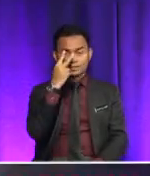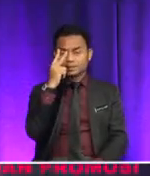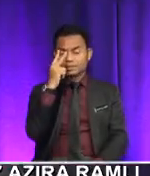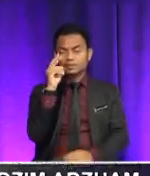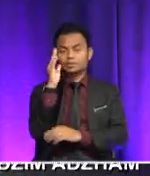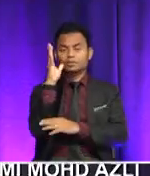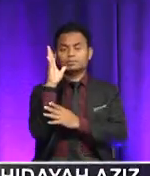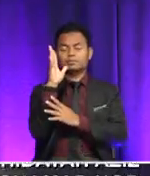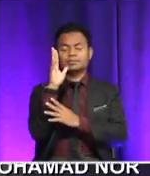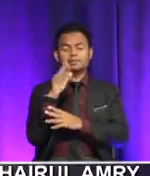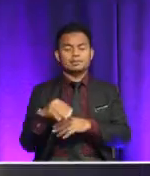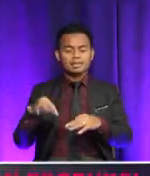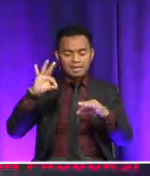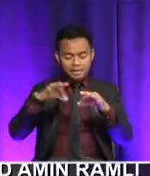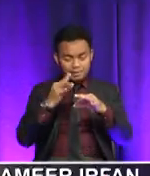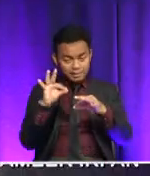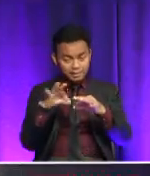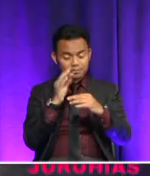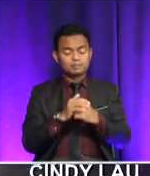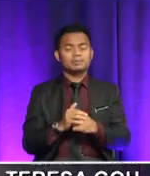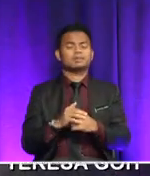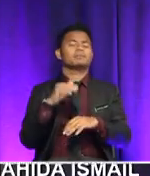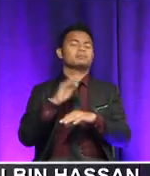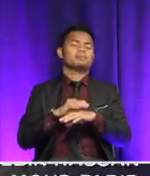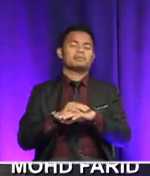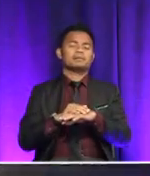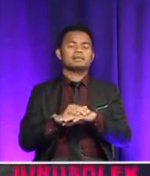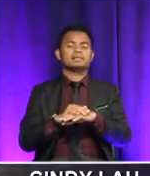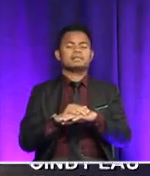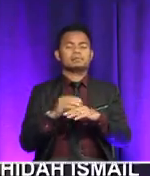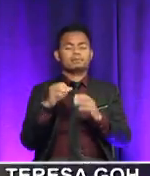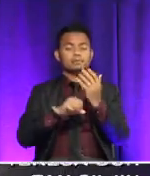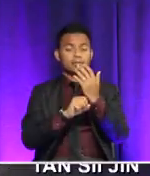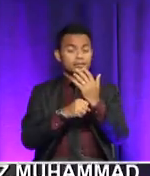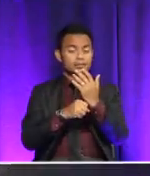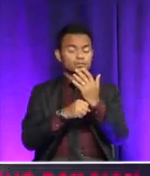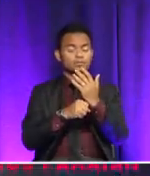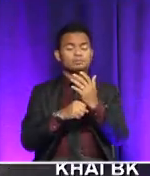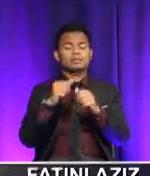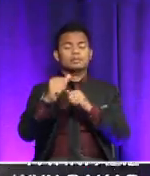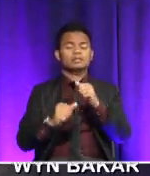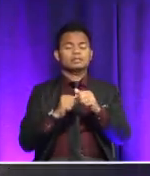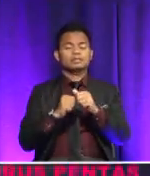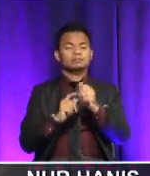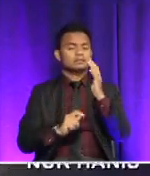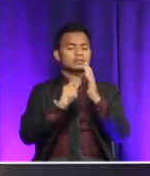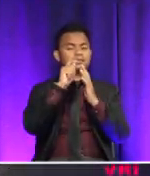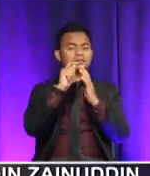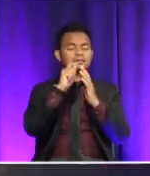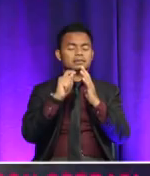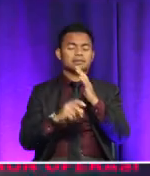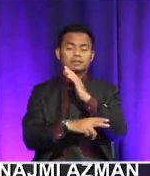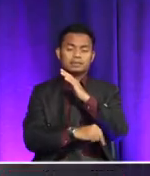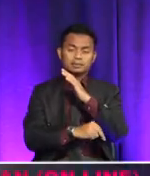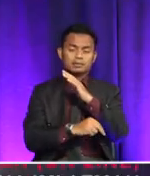bersimpuh anyam ketupat banyak manfaat sumber alam kita tingkat ekonomi penduduk